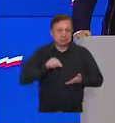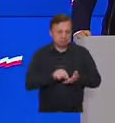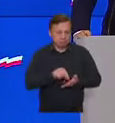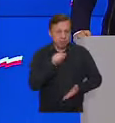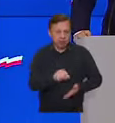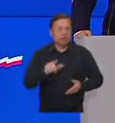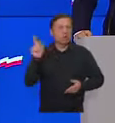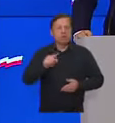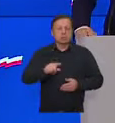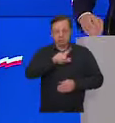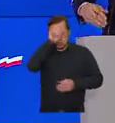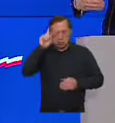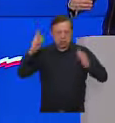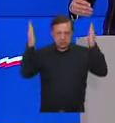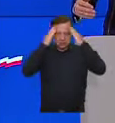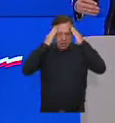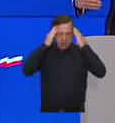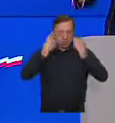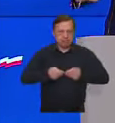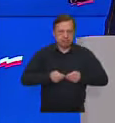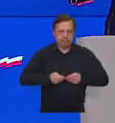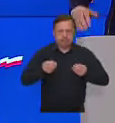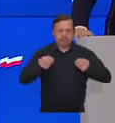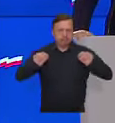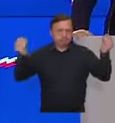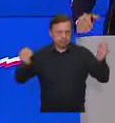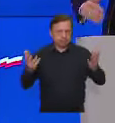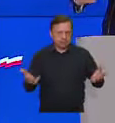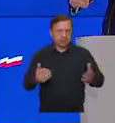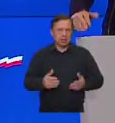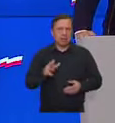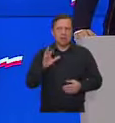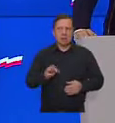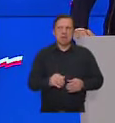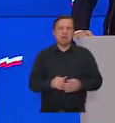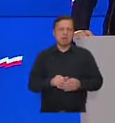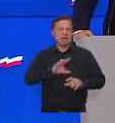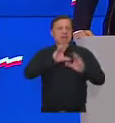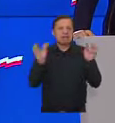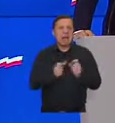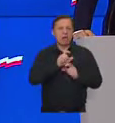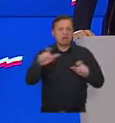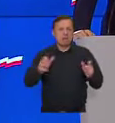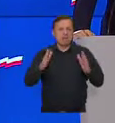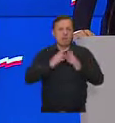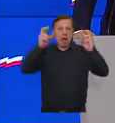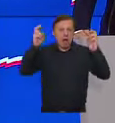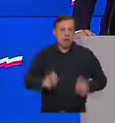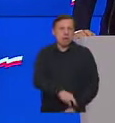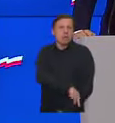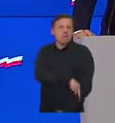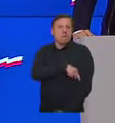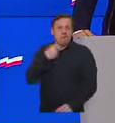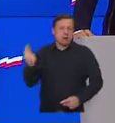rosła świadomość w społeczeństwie, ponieważ przecież nie będziemy bez końca też siedzieli w domach. Mam